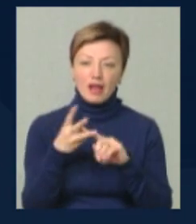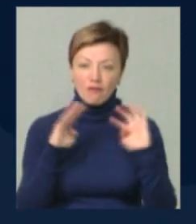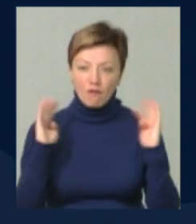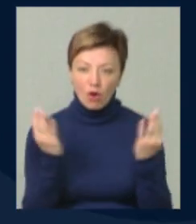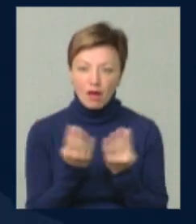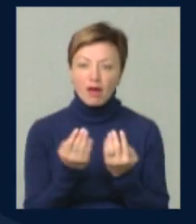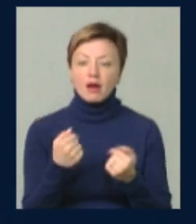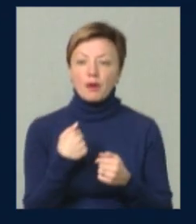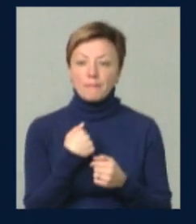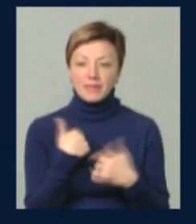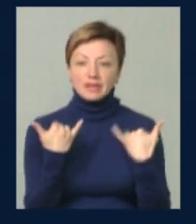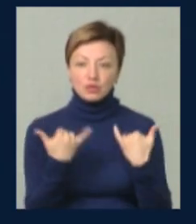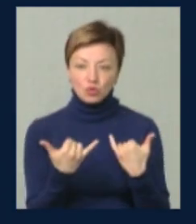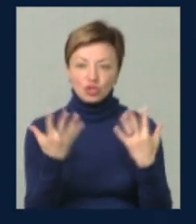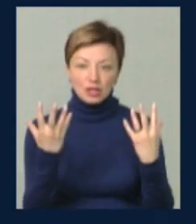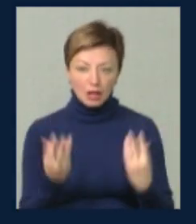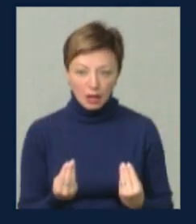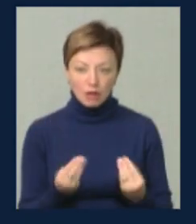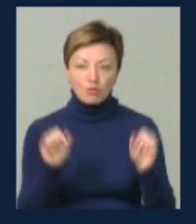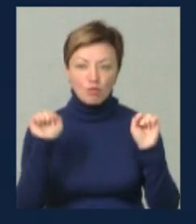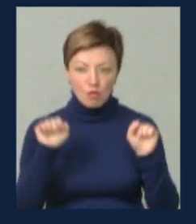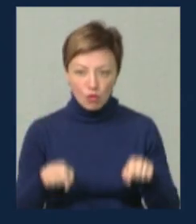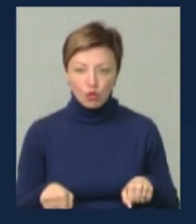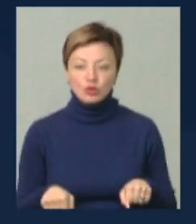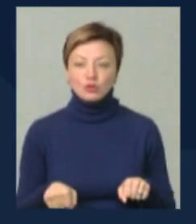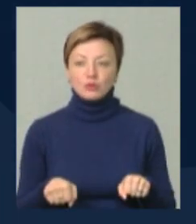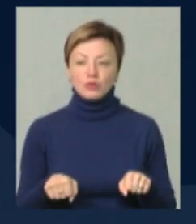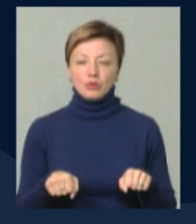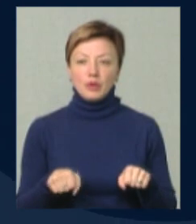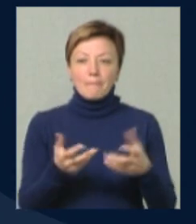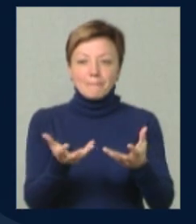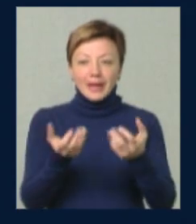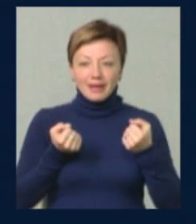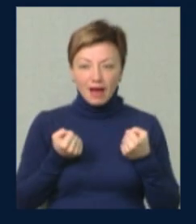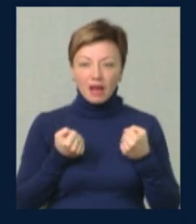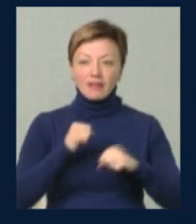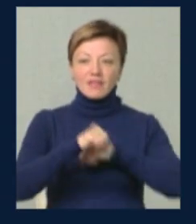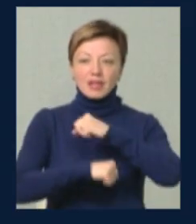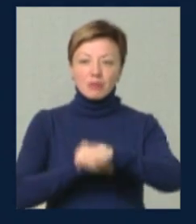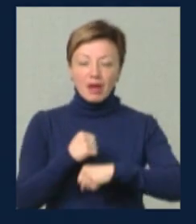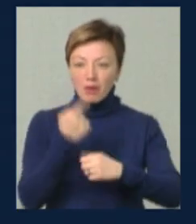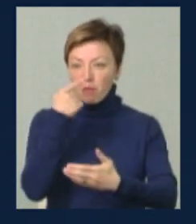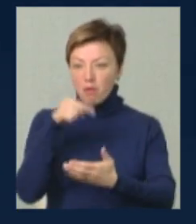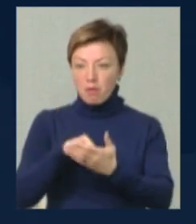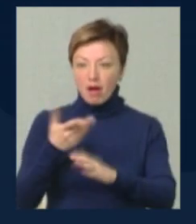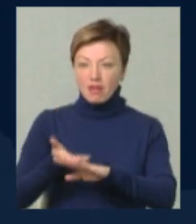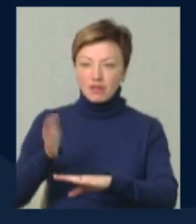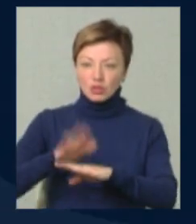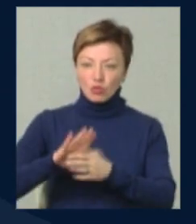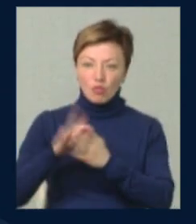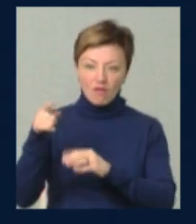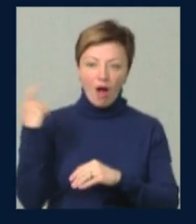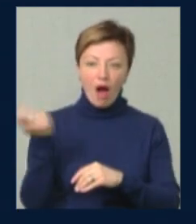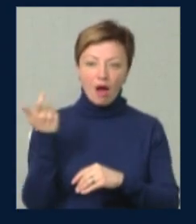Тобто ми на сьогоднішній день можемо прийняти тих ведмедів, які попали у важкі умови